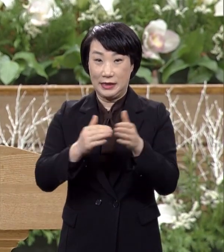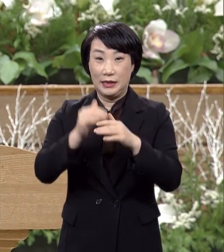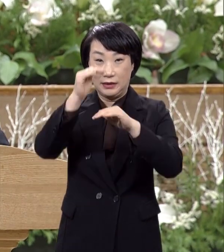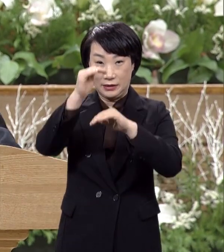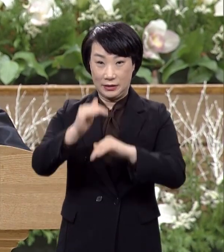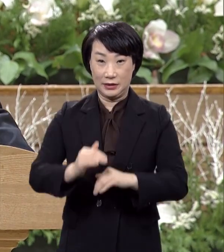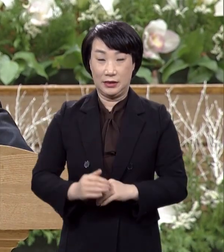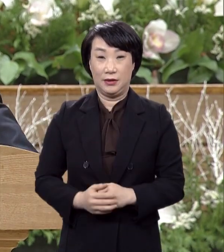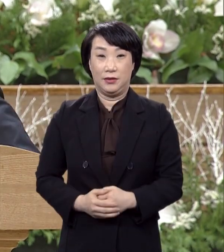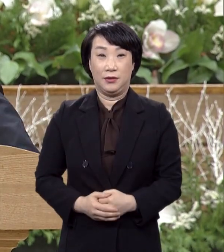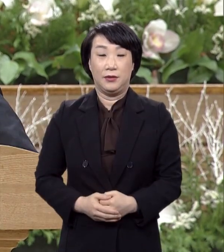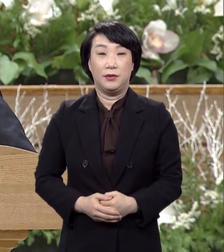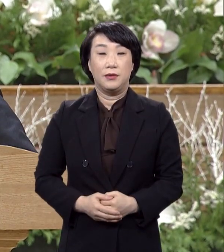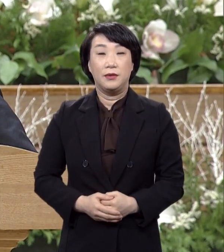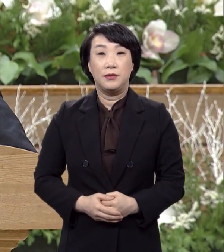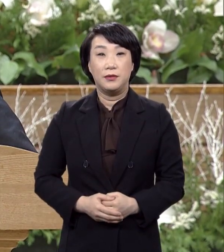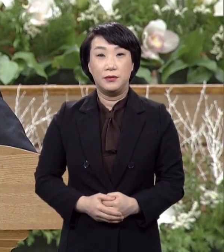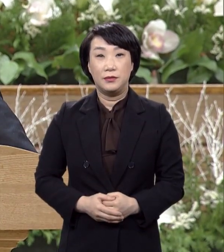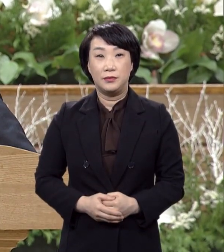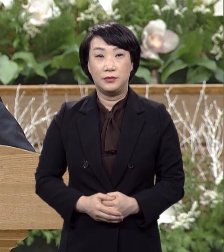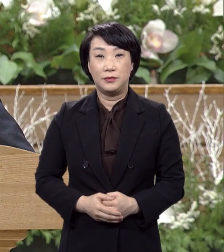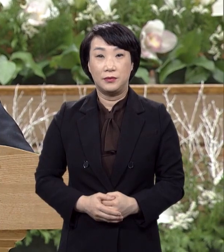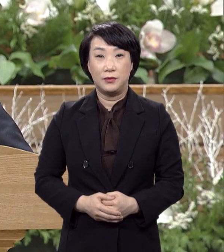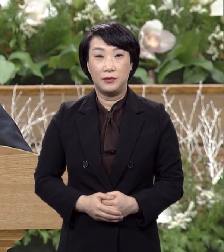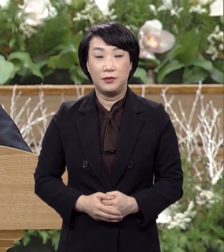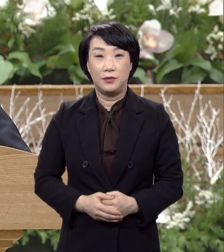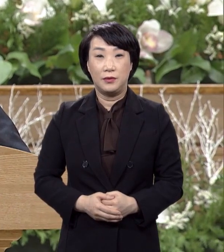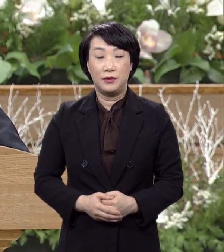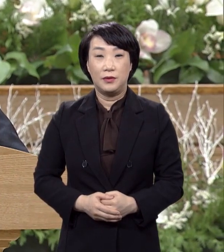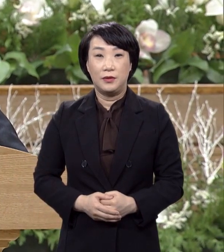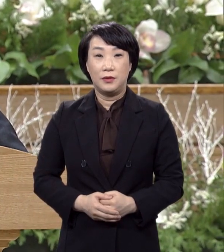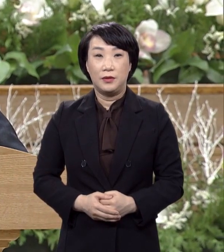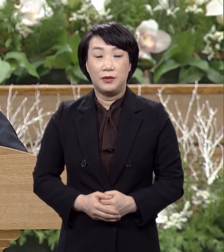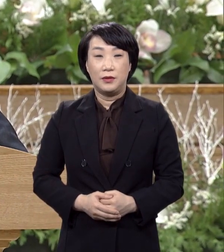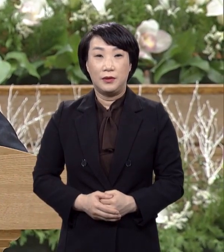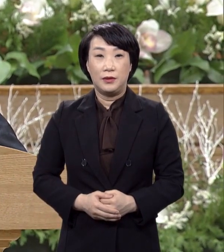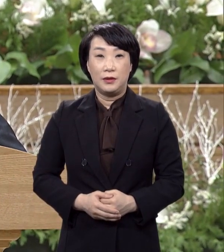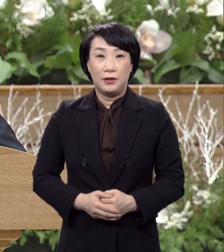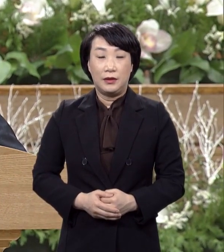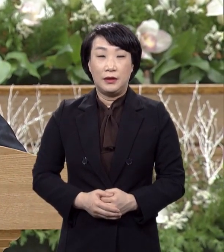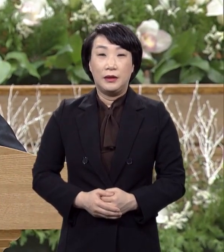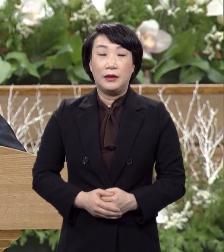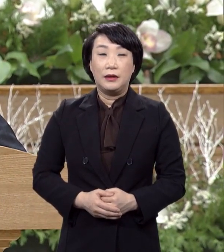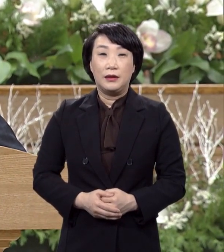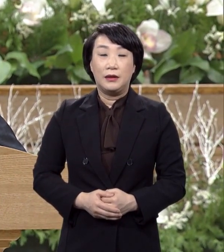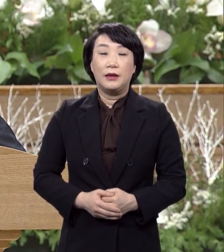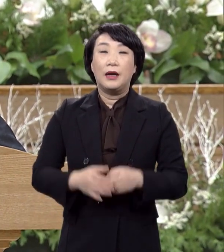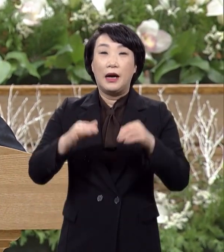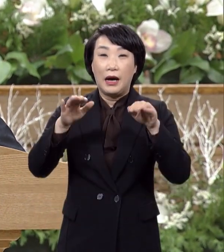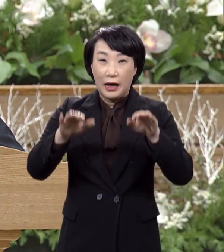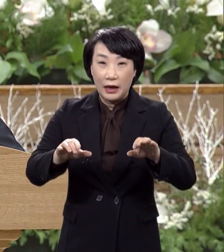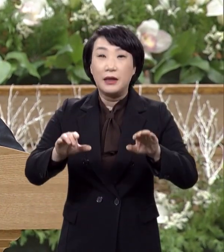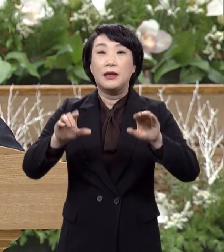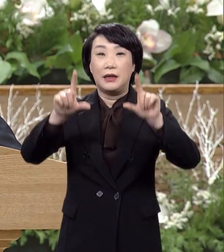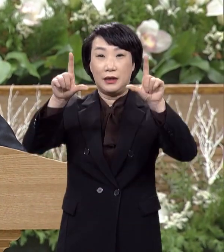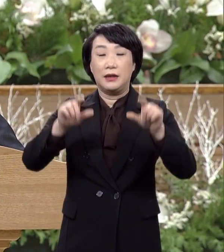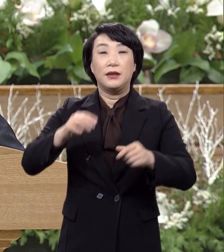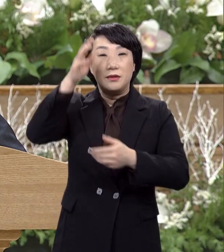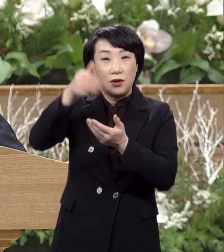21절의 본문의 말씀을 중심으로 한 해를